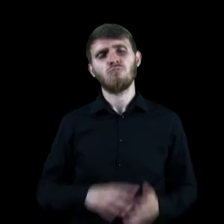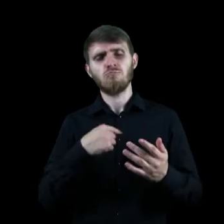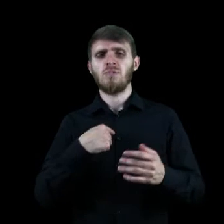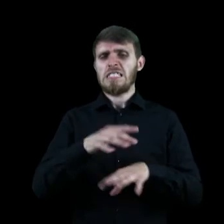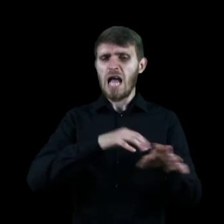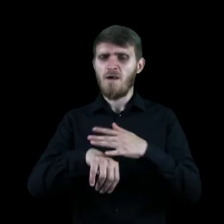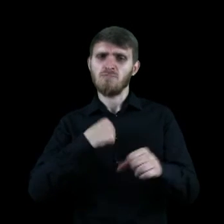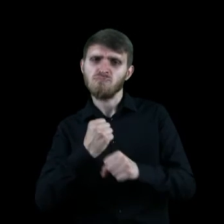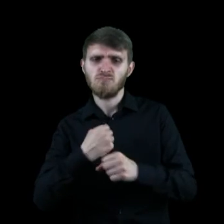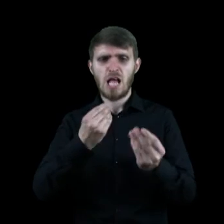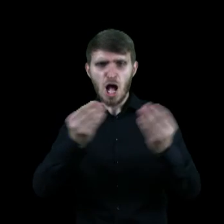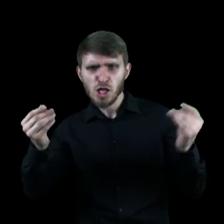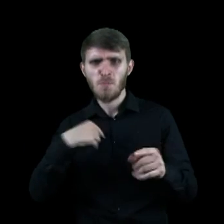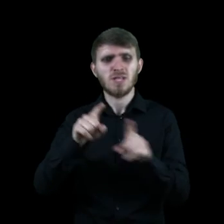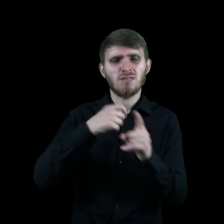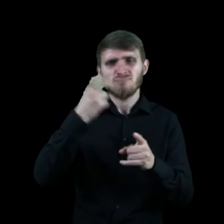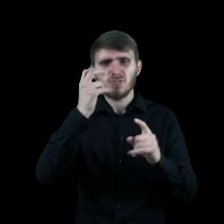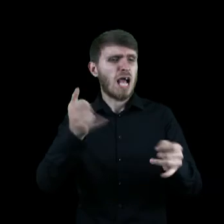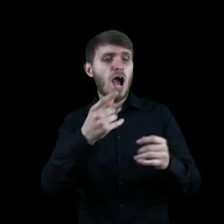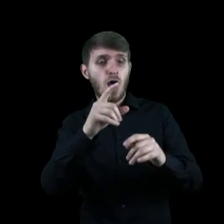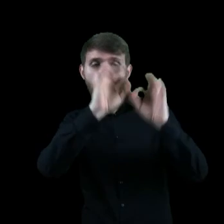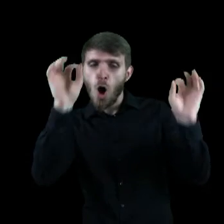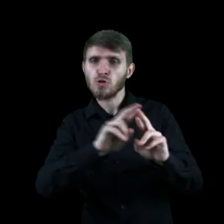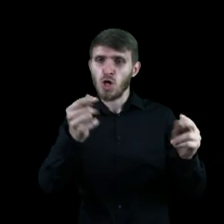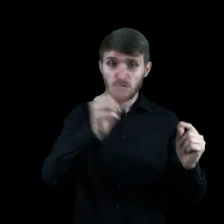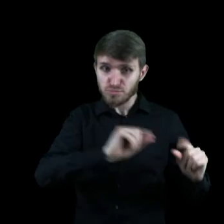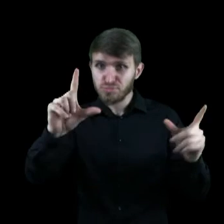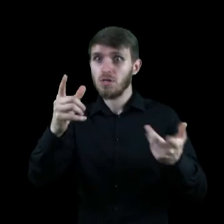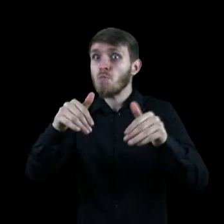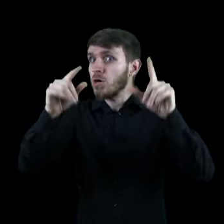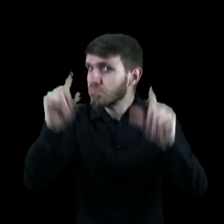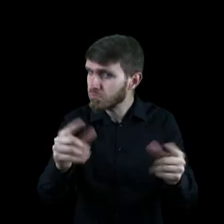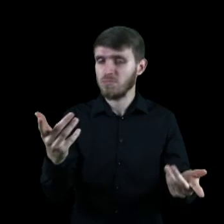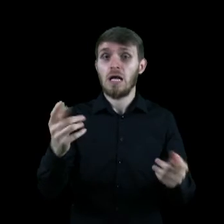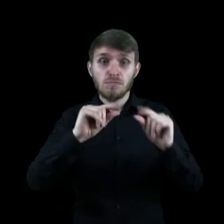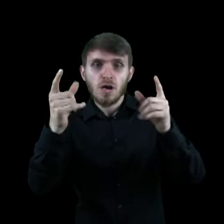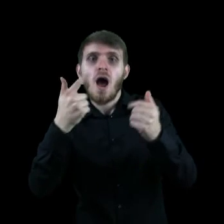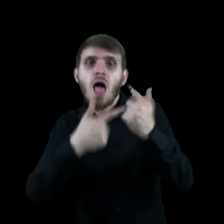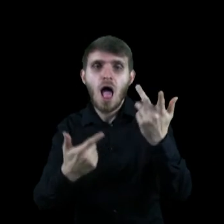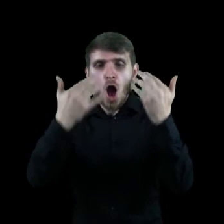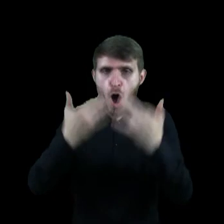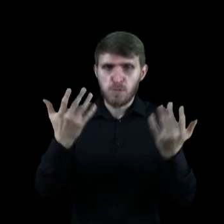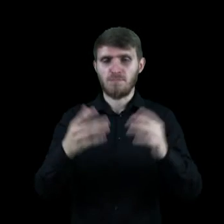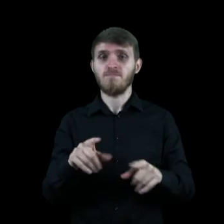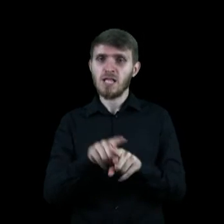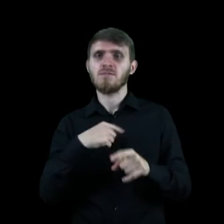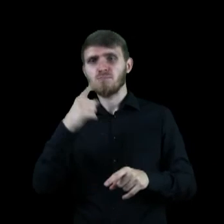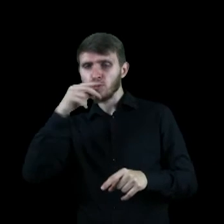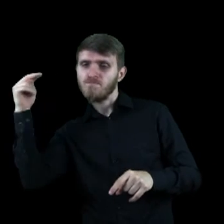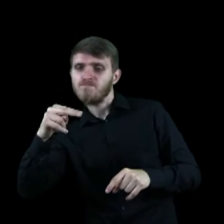Powiedzmy, że jestem ekonomistą i ciekawi mnie, czy ogólnie rzeczy drożeją, czy nie. A jeśli, to o ile?